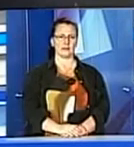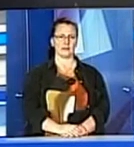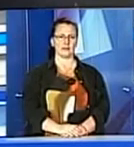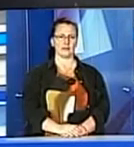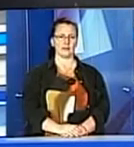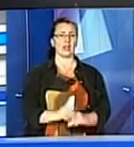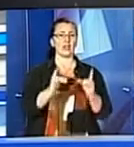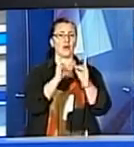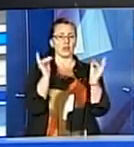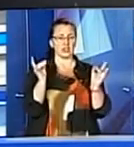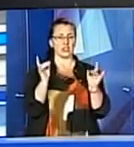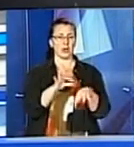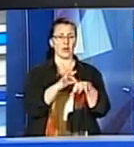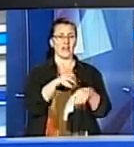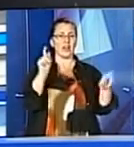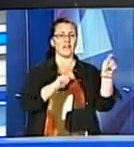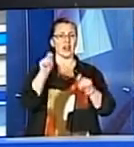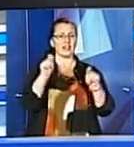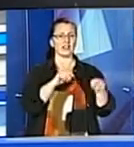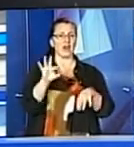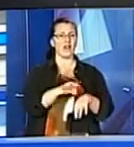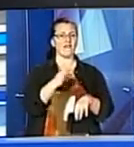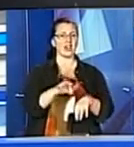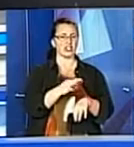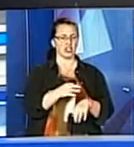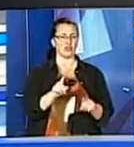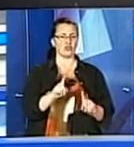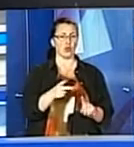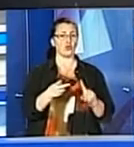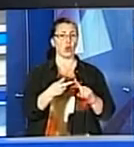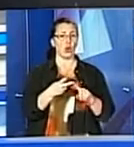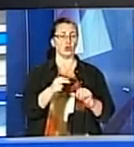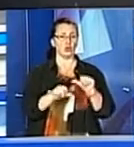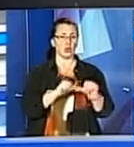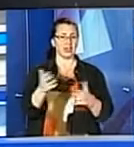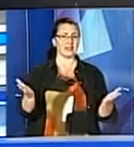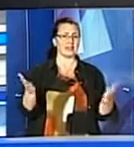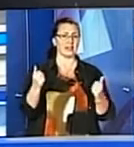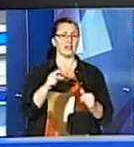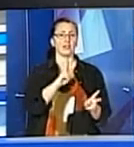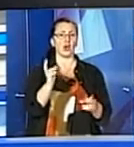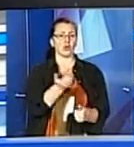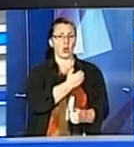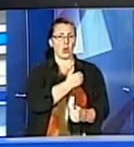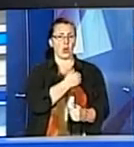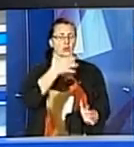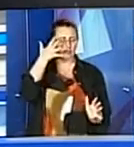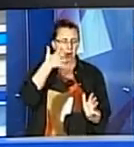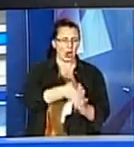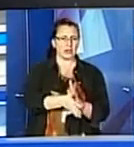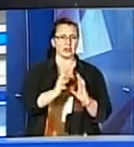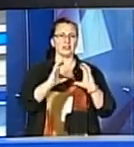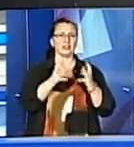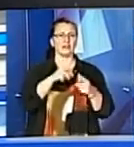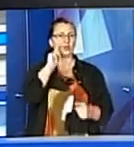На Мостищині відбувся фестиваль вишиванки, який вже другий рік поспіль закликає всіх охочих поринути в світ української